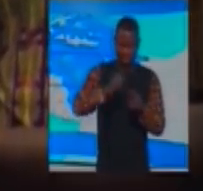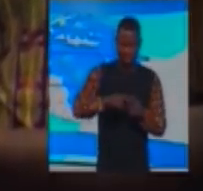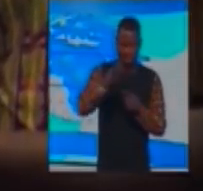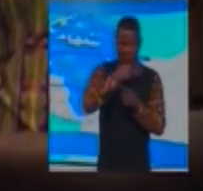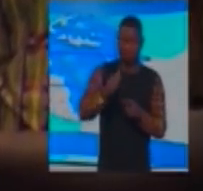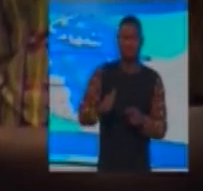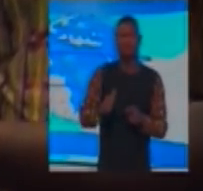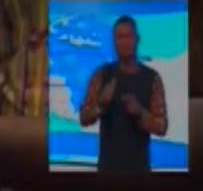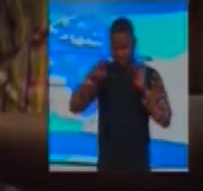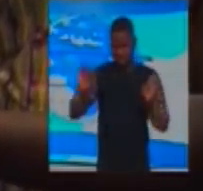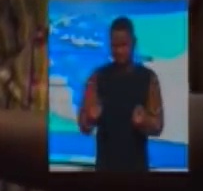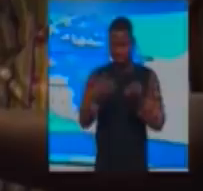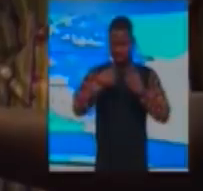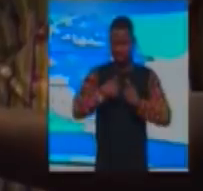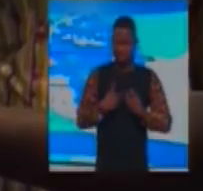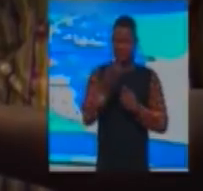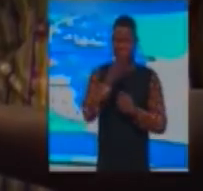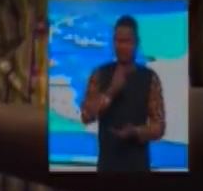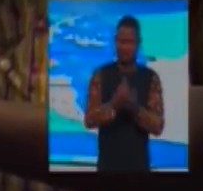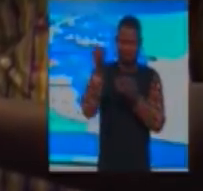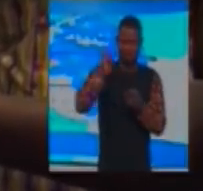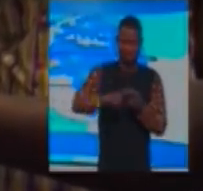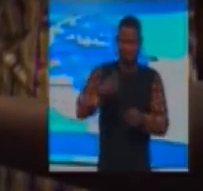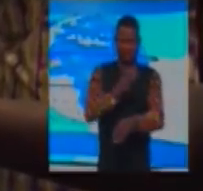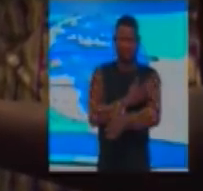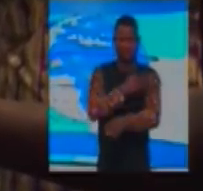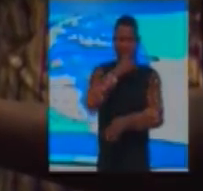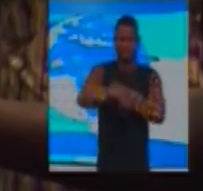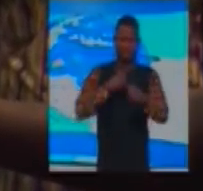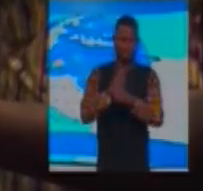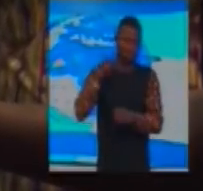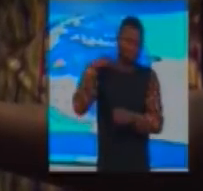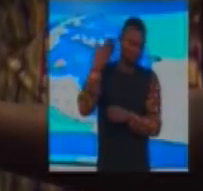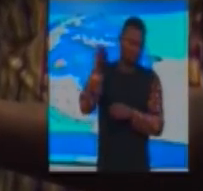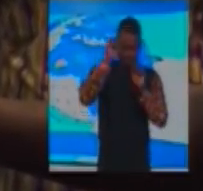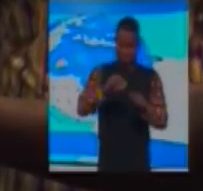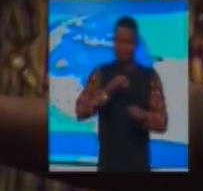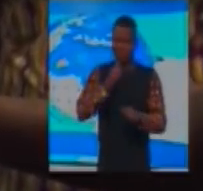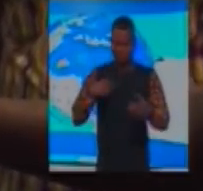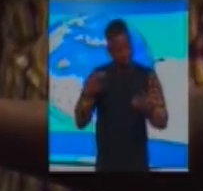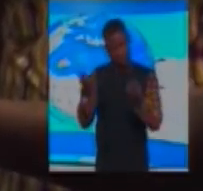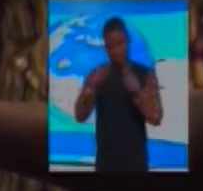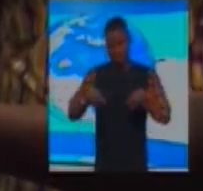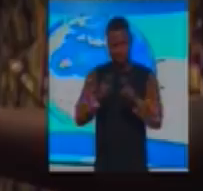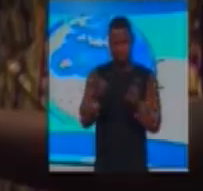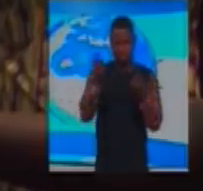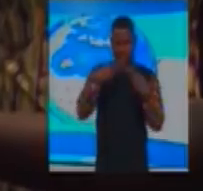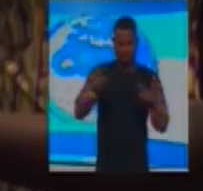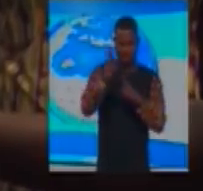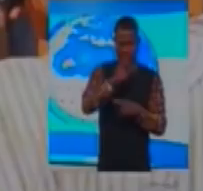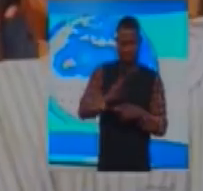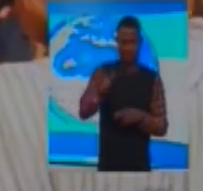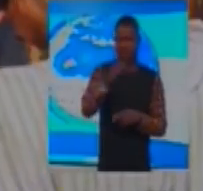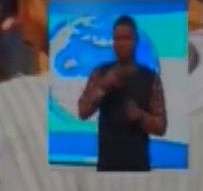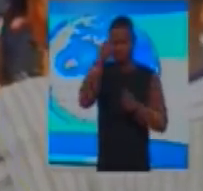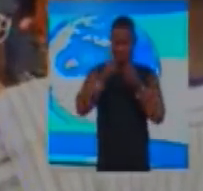aider cette filière lait à évoluer et que dans les années à venir, qu'on ne puisse même plus rencontrer au niveau du Burkina Faso aussi du lait venant